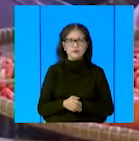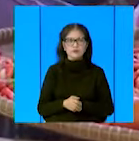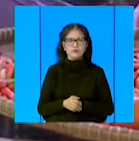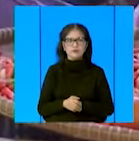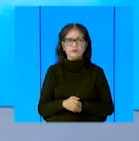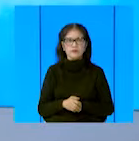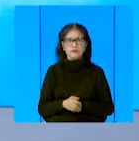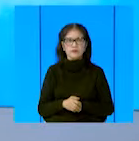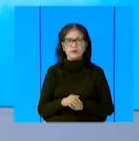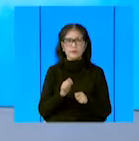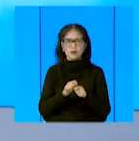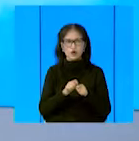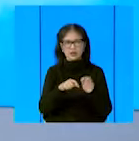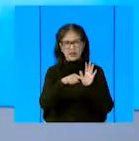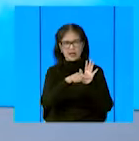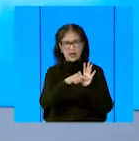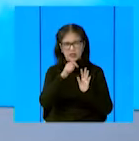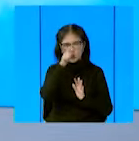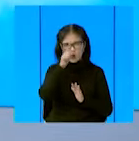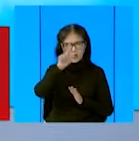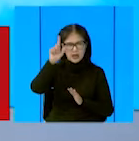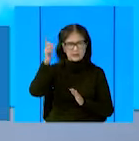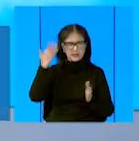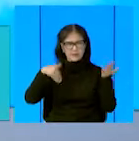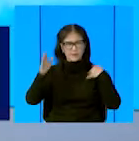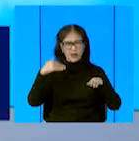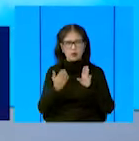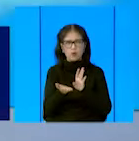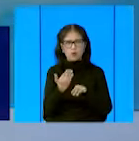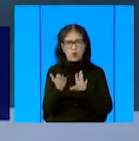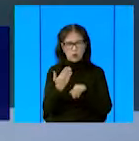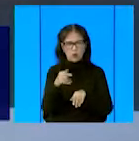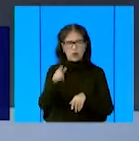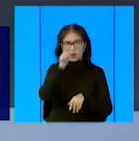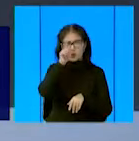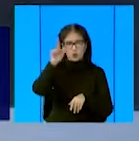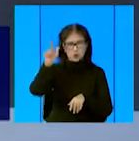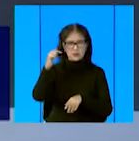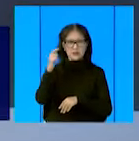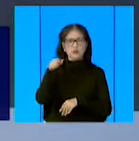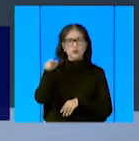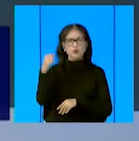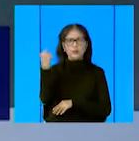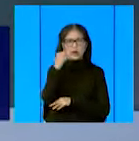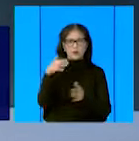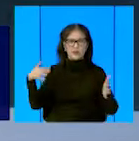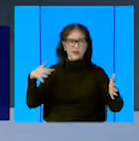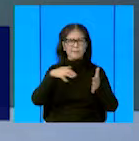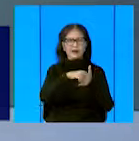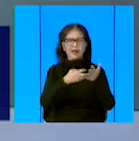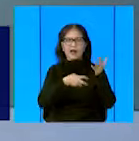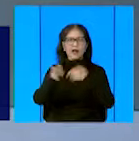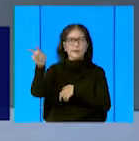iNews melaporkan. Ulah negatif turis asing di Bali kembali menuai kecaman. Seorang turis asing pelaku tabrak lari, kabur